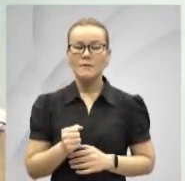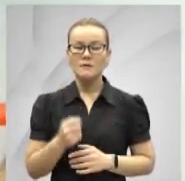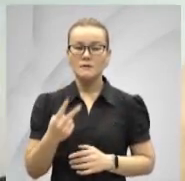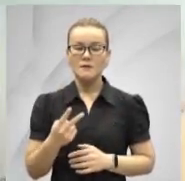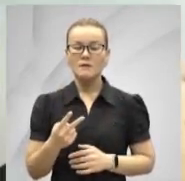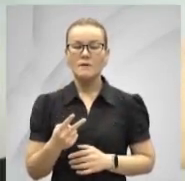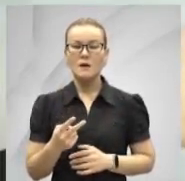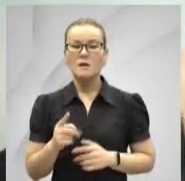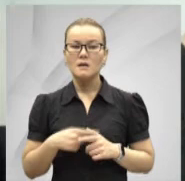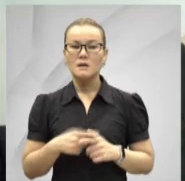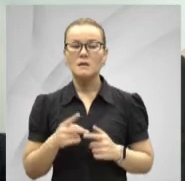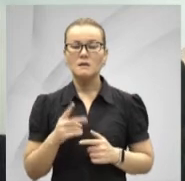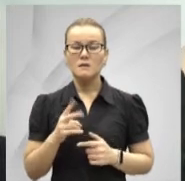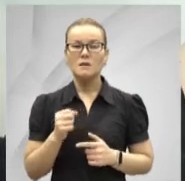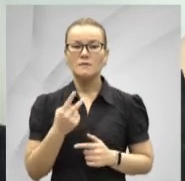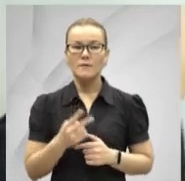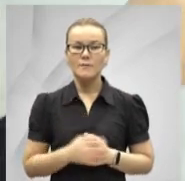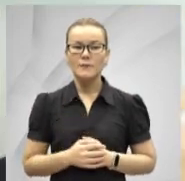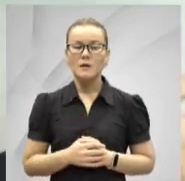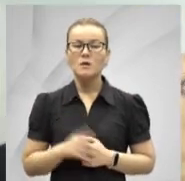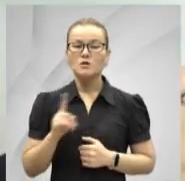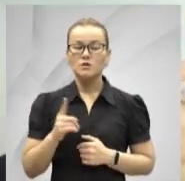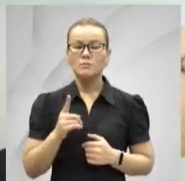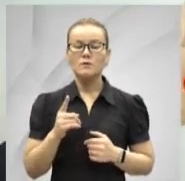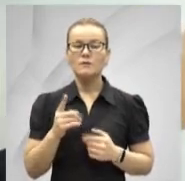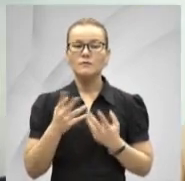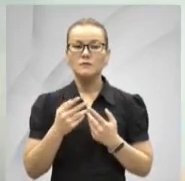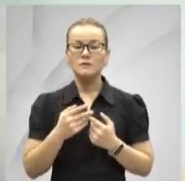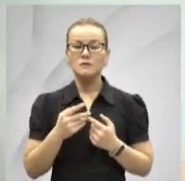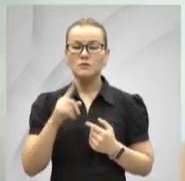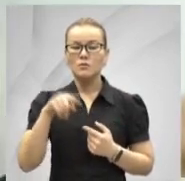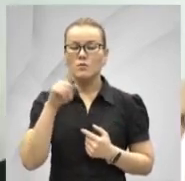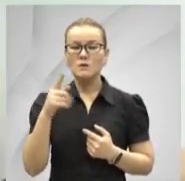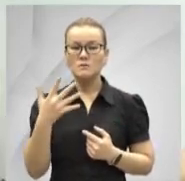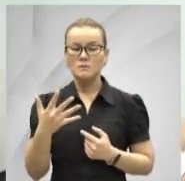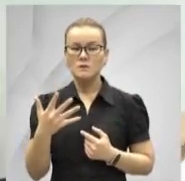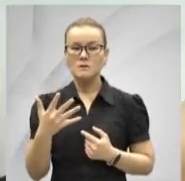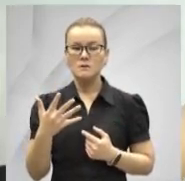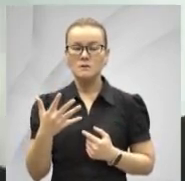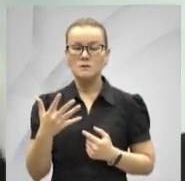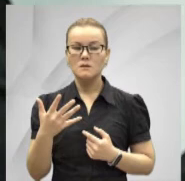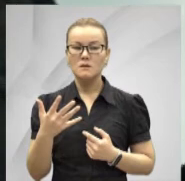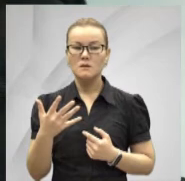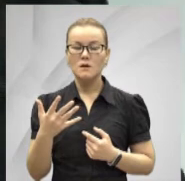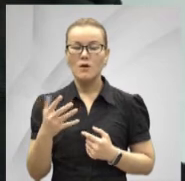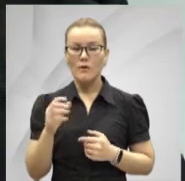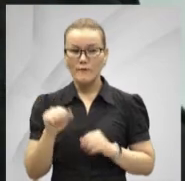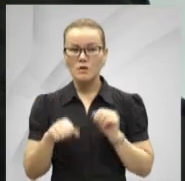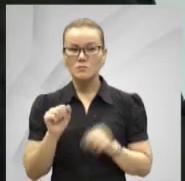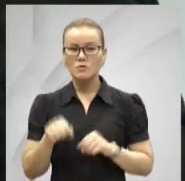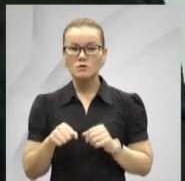2. Так как вычислить корень квадратный из 5 не предоставляется возможным, то